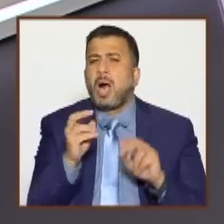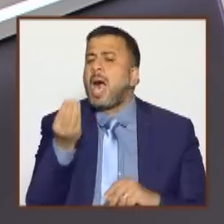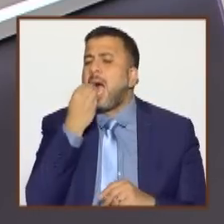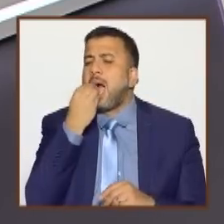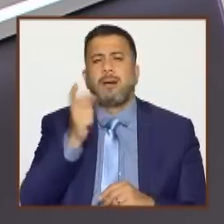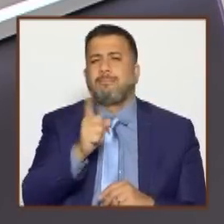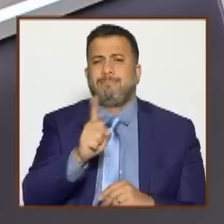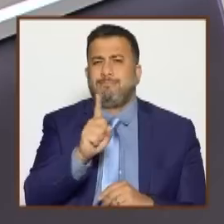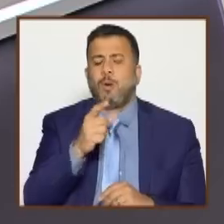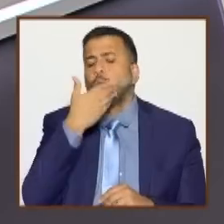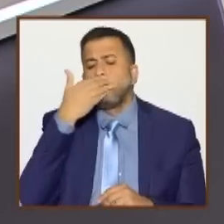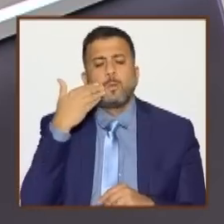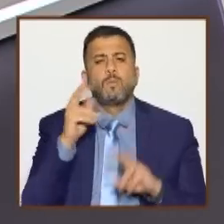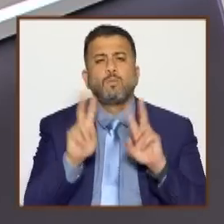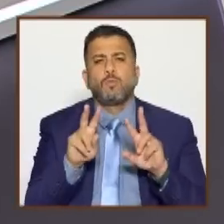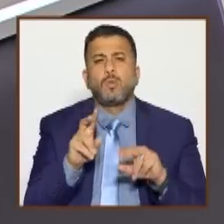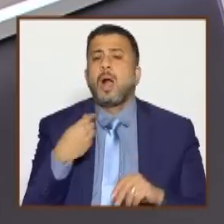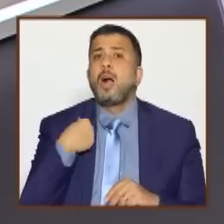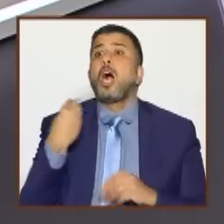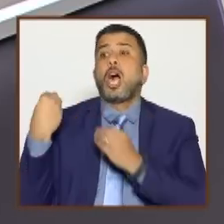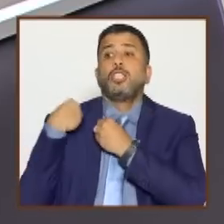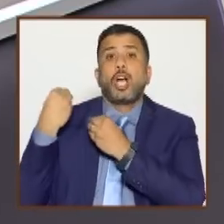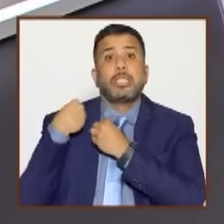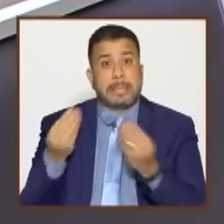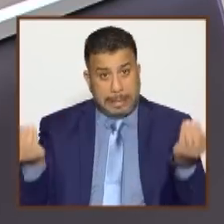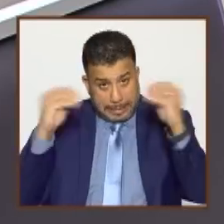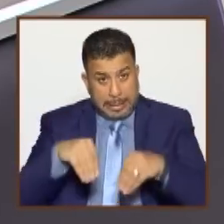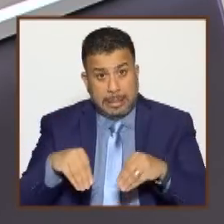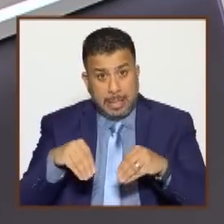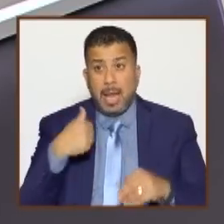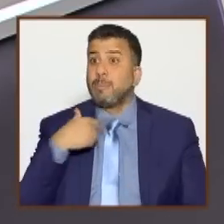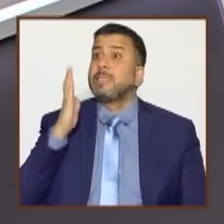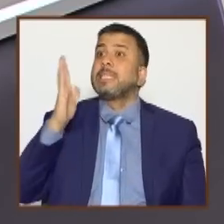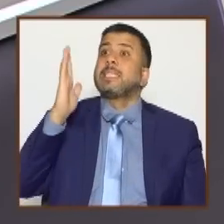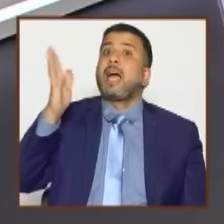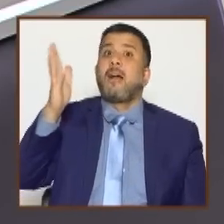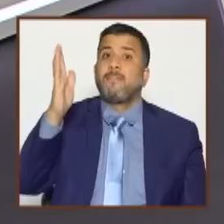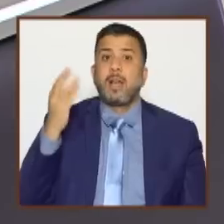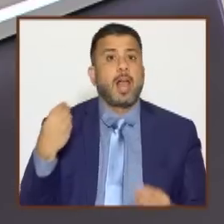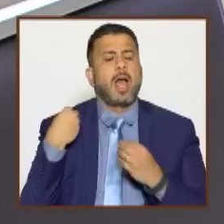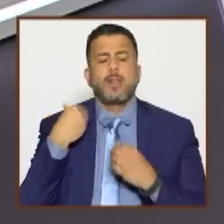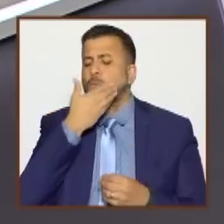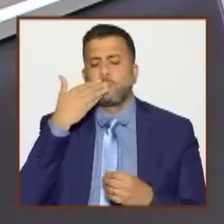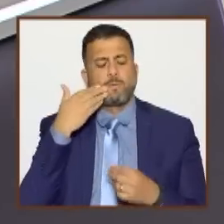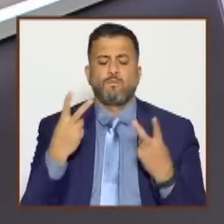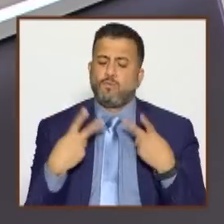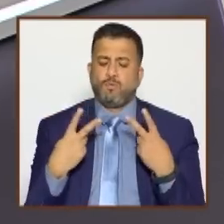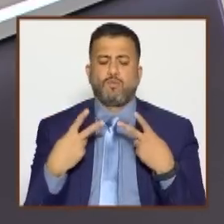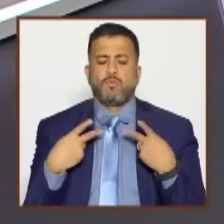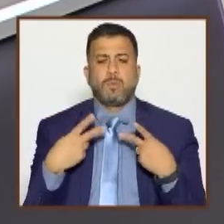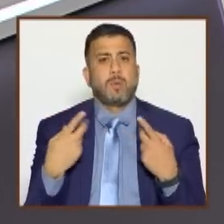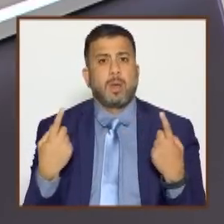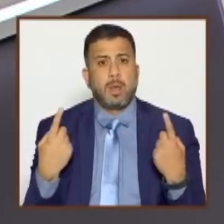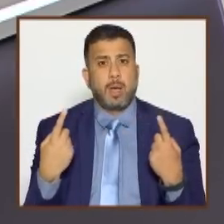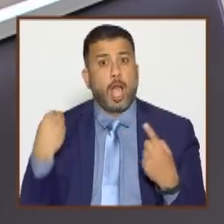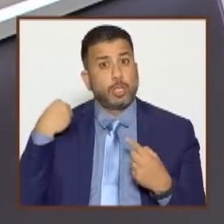الأجر؟ طيب يا مجاهد. تمام. يا شيخ، صراحة سؤال